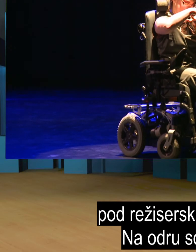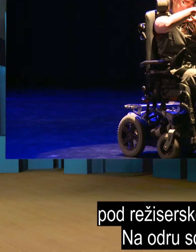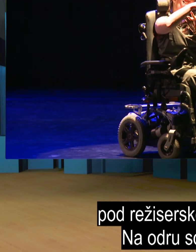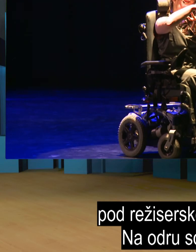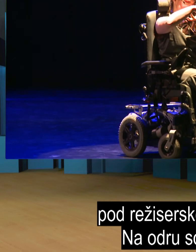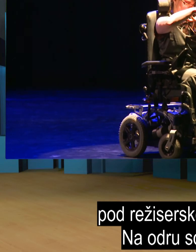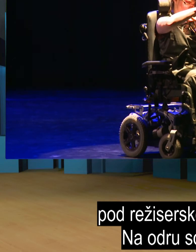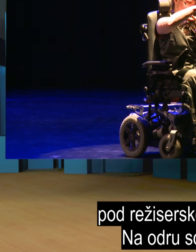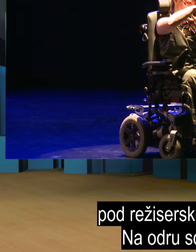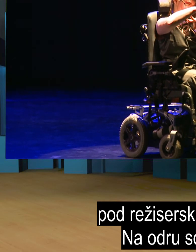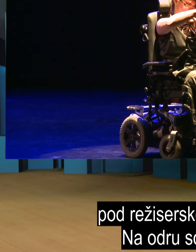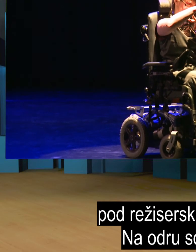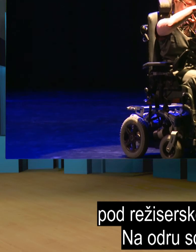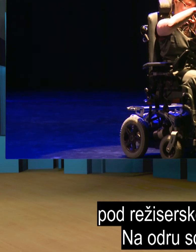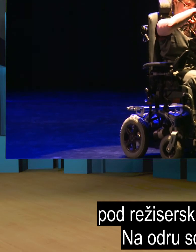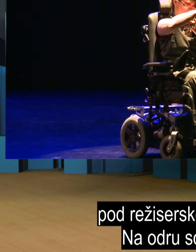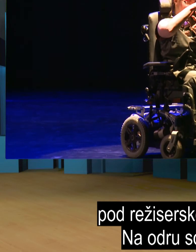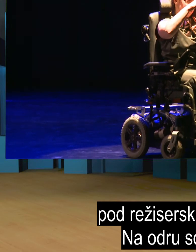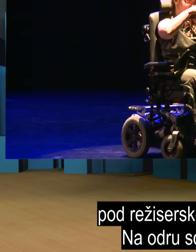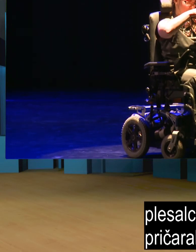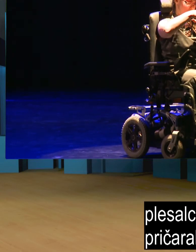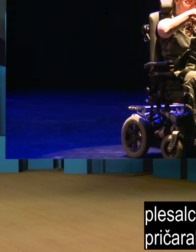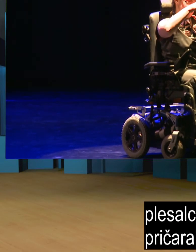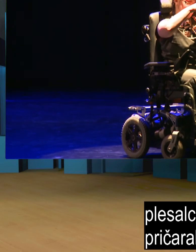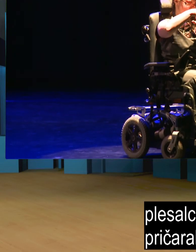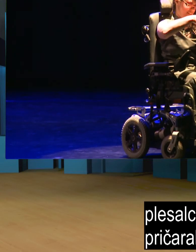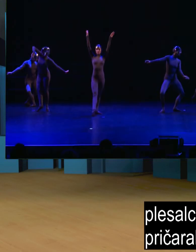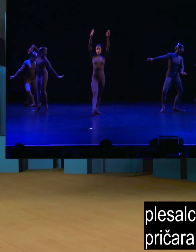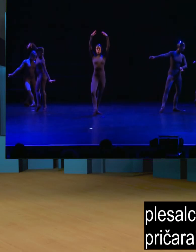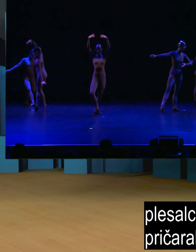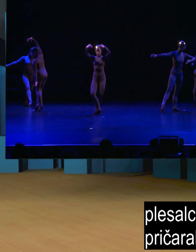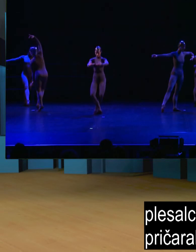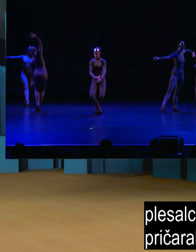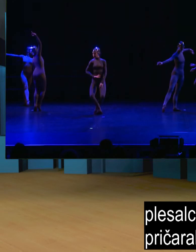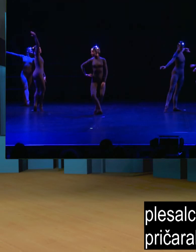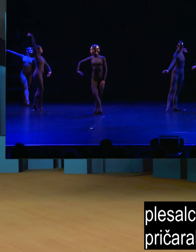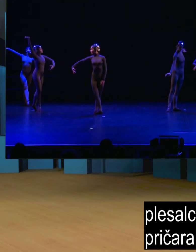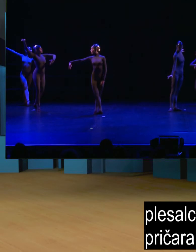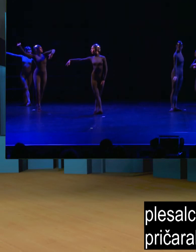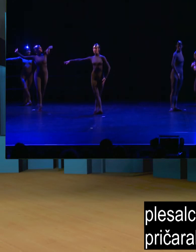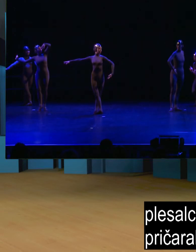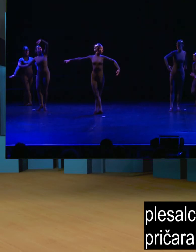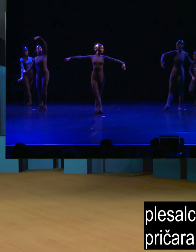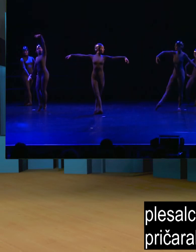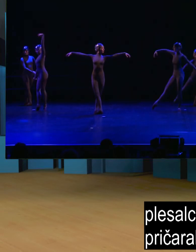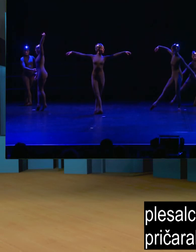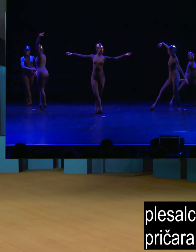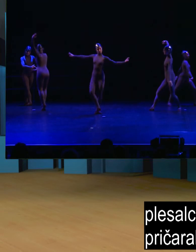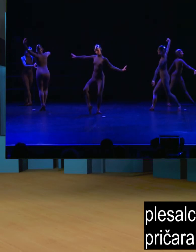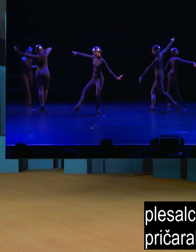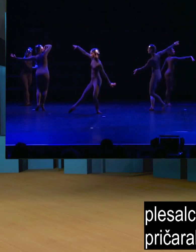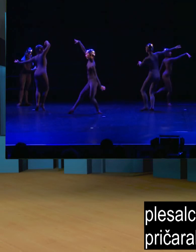Na odru so se združili baletniki in plesalci na vozičkih in nam pričarali čarobno razmerje.